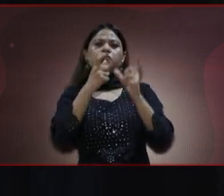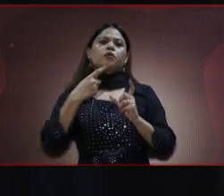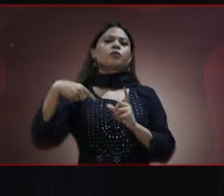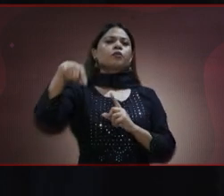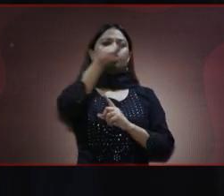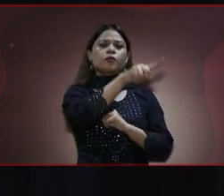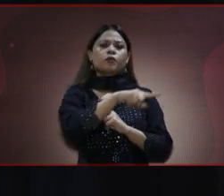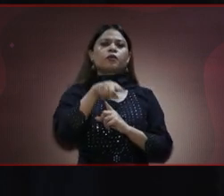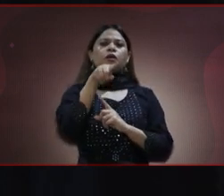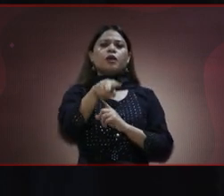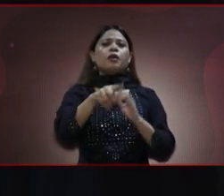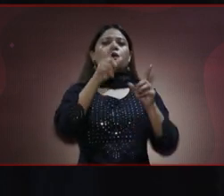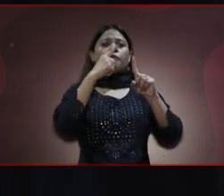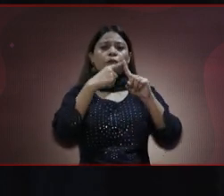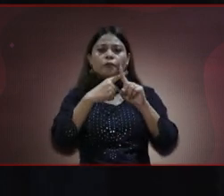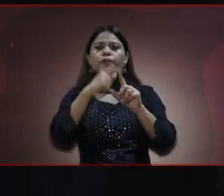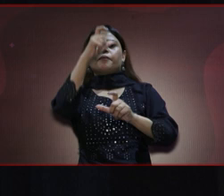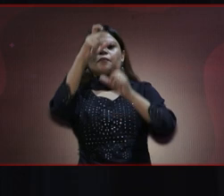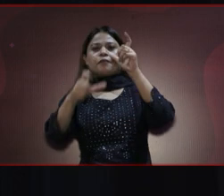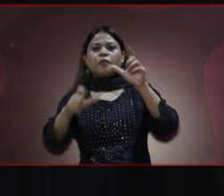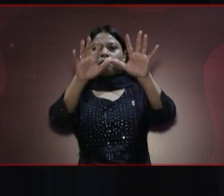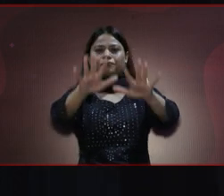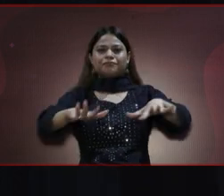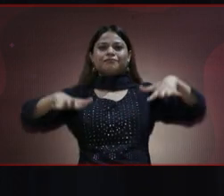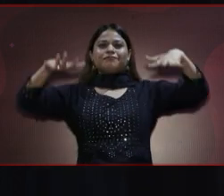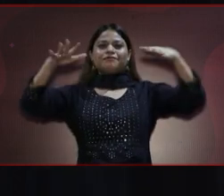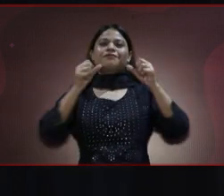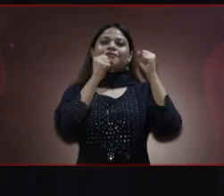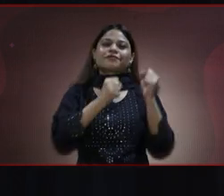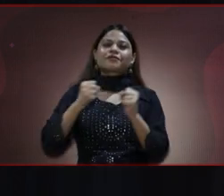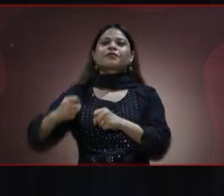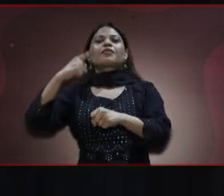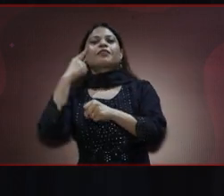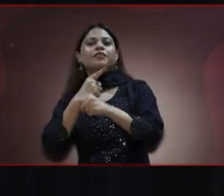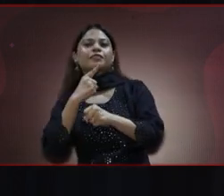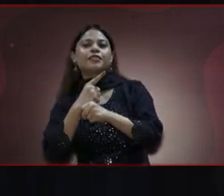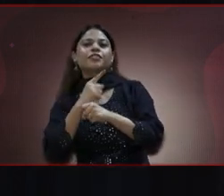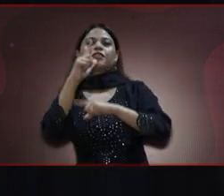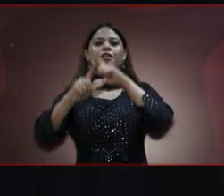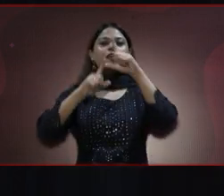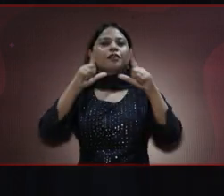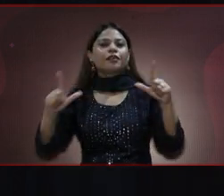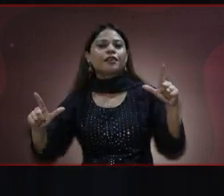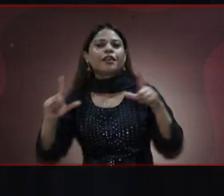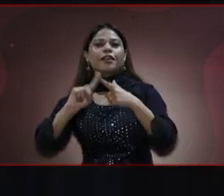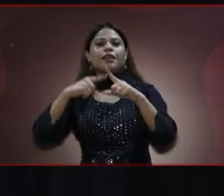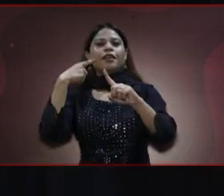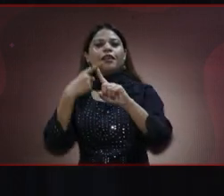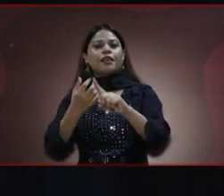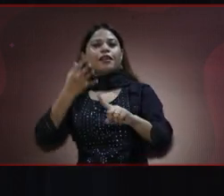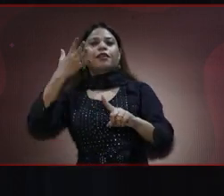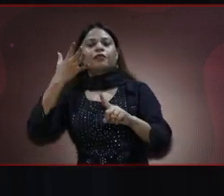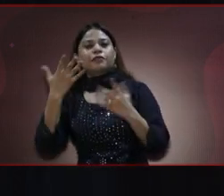हॉल में बैठे हुए हमारे शिक्षाविद भारतीय भाषा समिति के चेयरमैन चामू शास्त्री